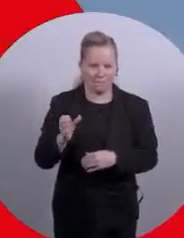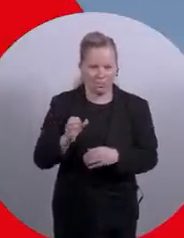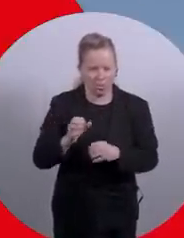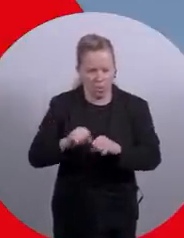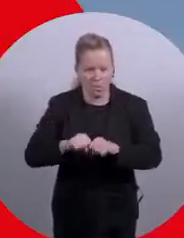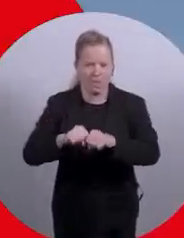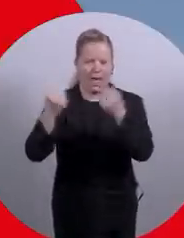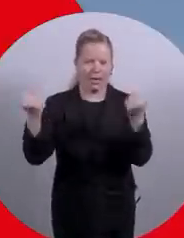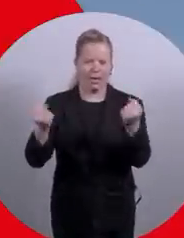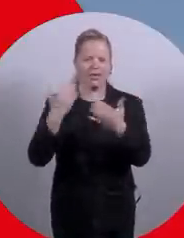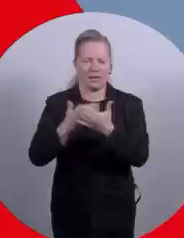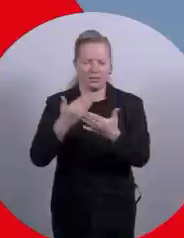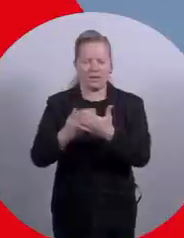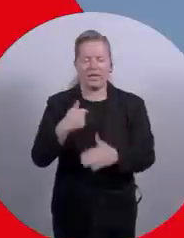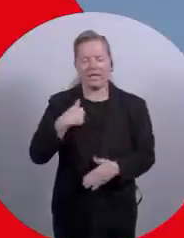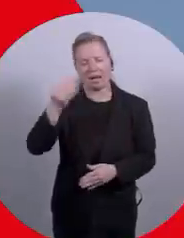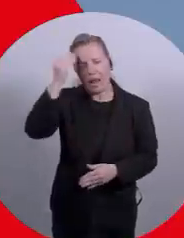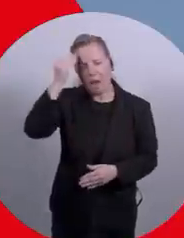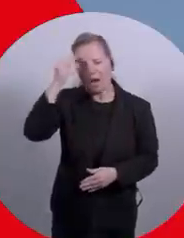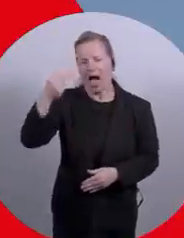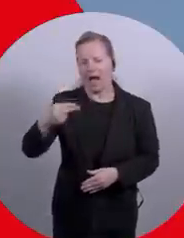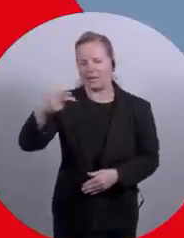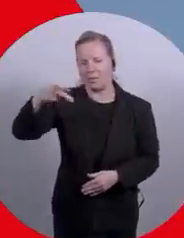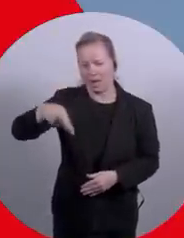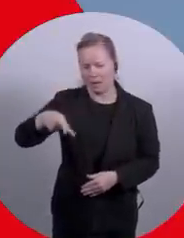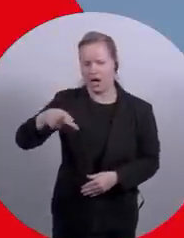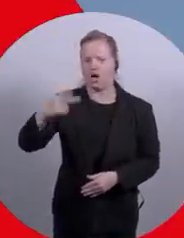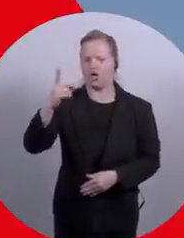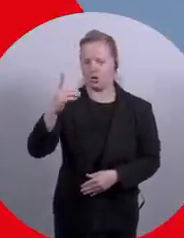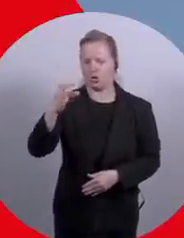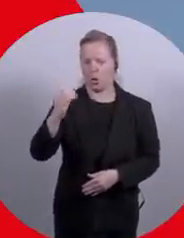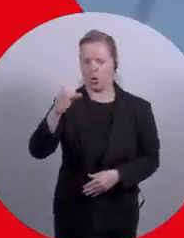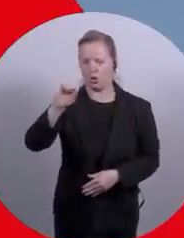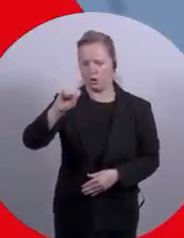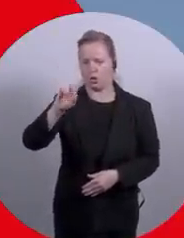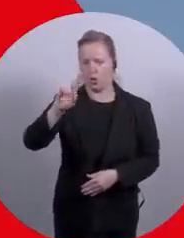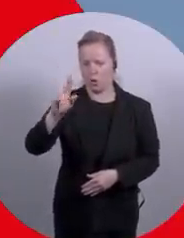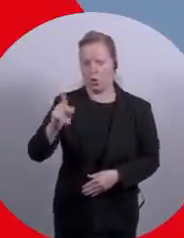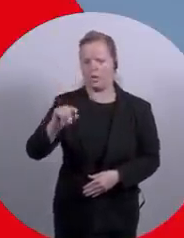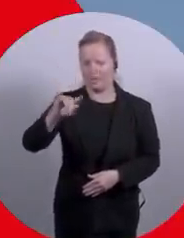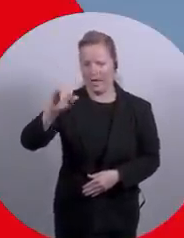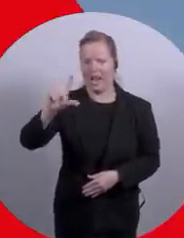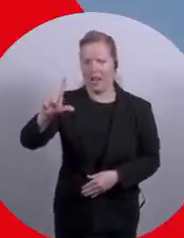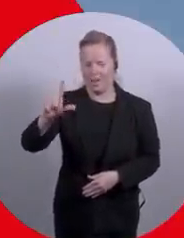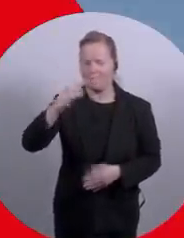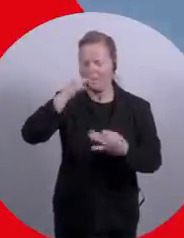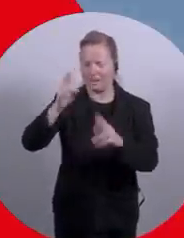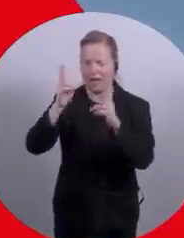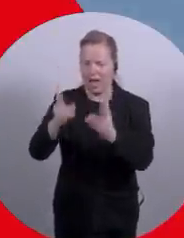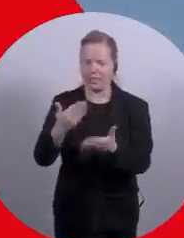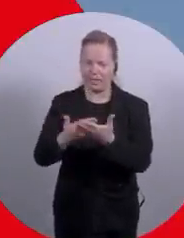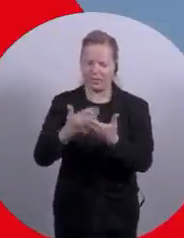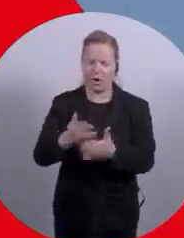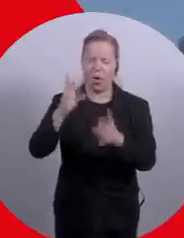und deswegen unterstütze ich ihn und ich hoffe dass wir auch erfolgreich sein werden danke